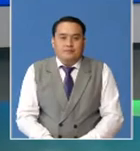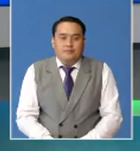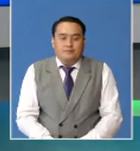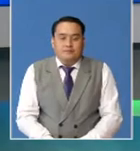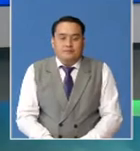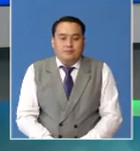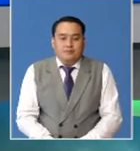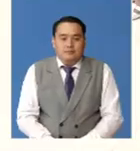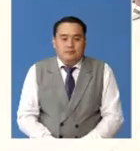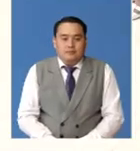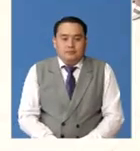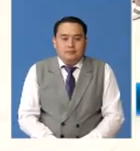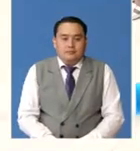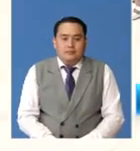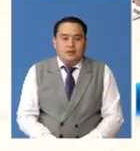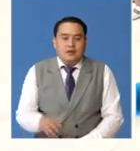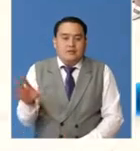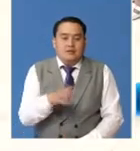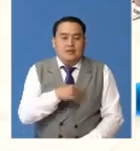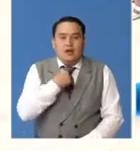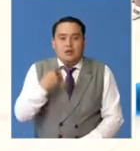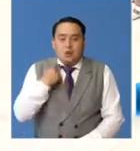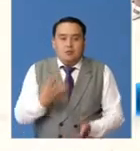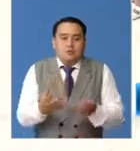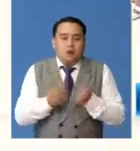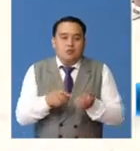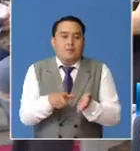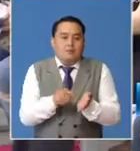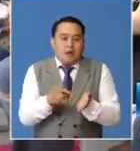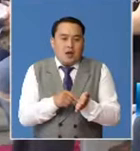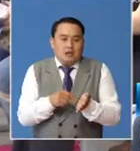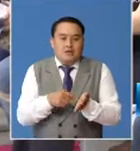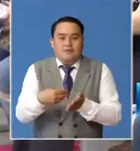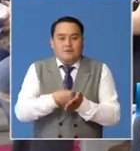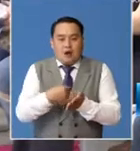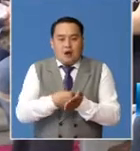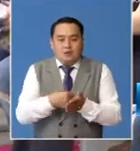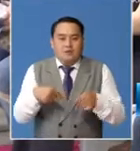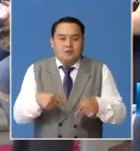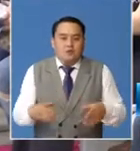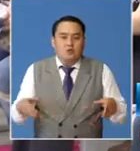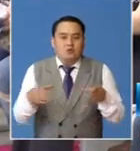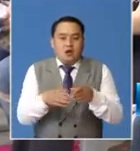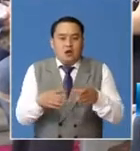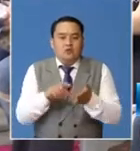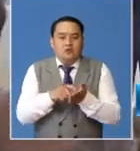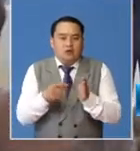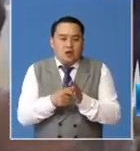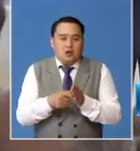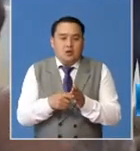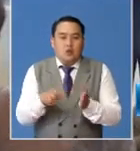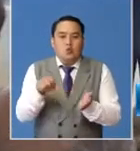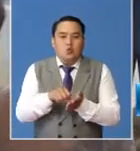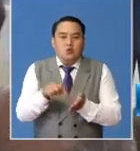корреспондент. Почти все талдыкурганцы, получающие пенсии и пособия в ведомстве, сегодня собрались в этом небольшом зале, чтобы